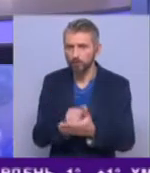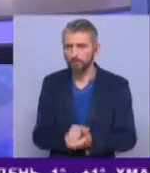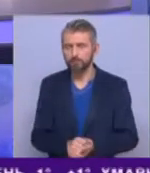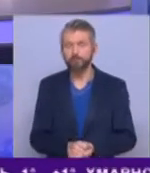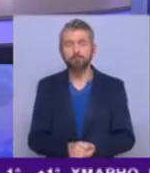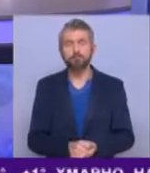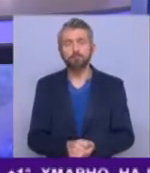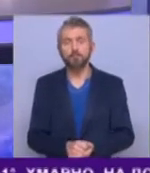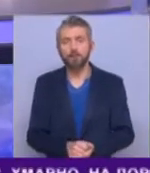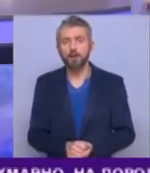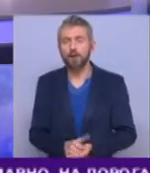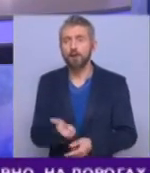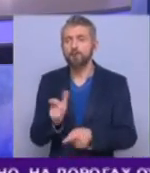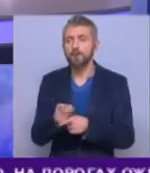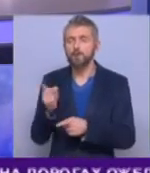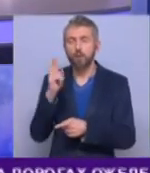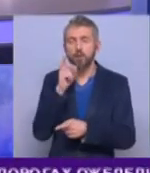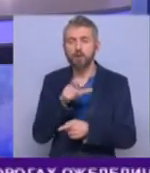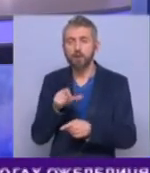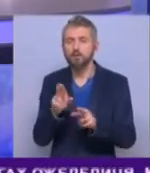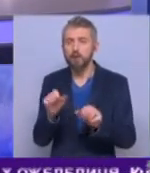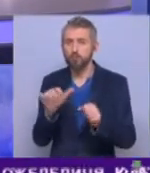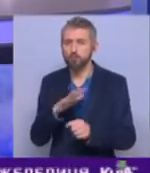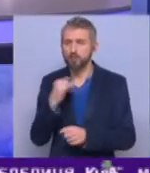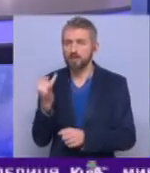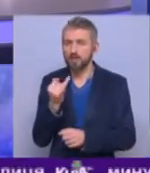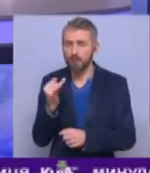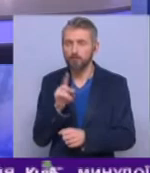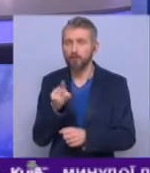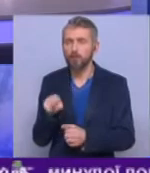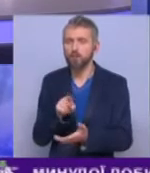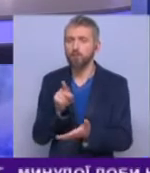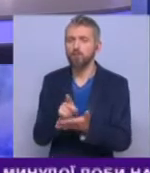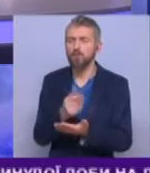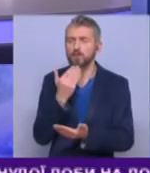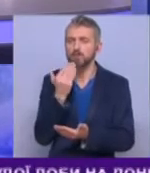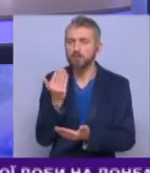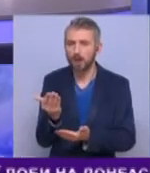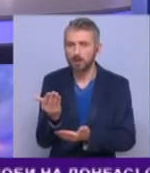бачите, як відкривається? Більше того, кияни як можуть бути зацікавлені? Як? Вони повинні спитати